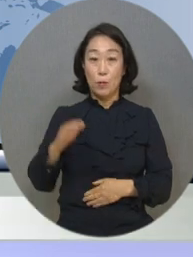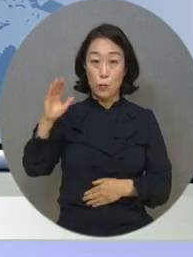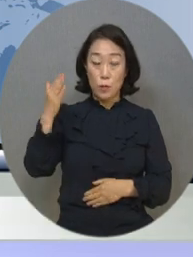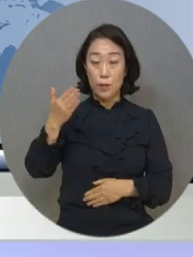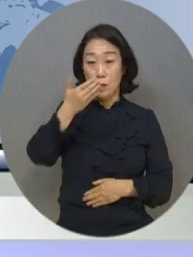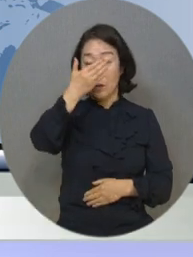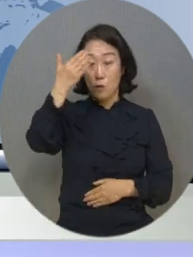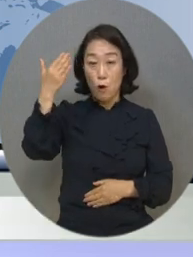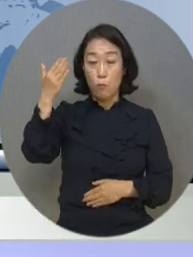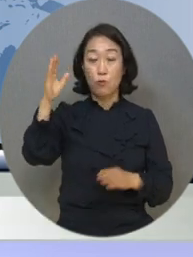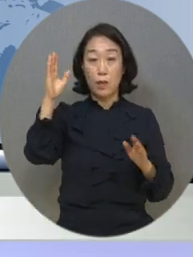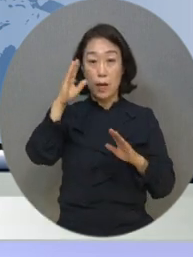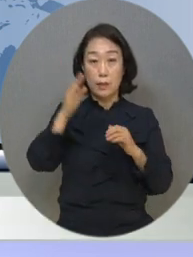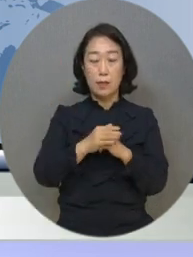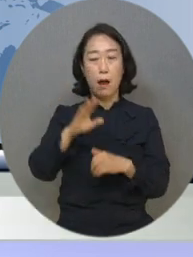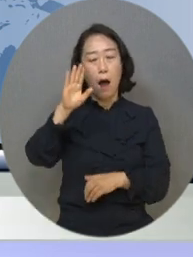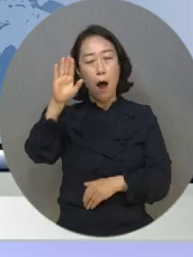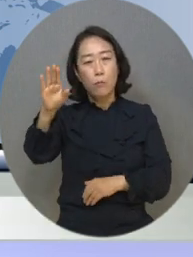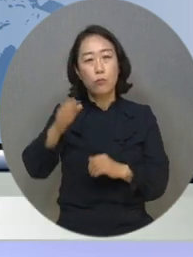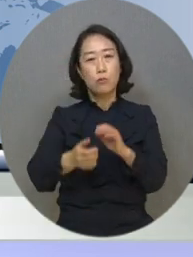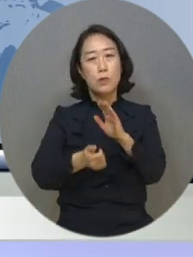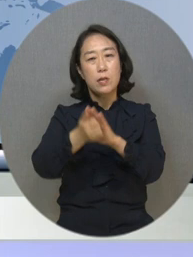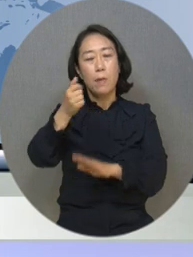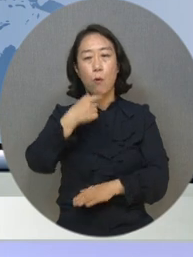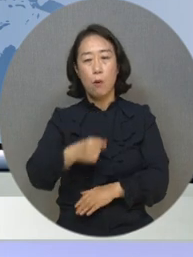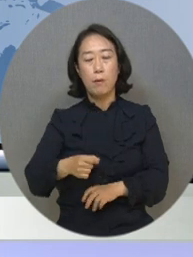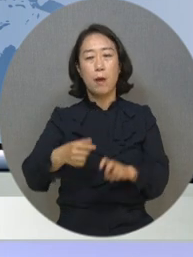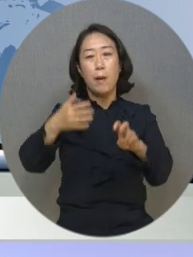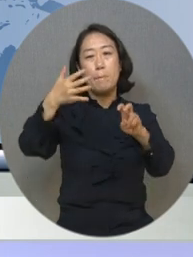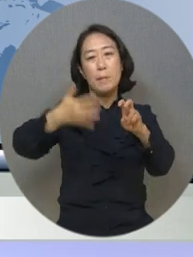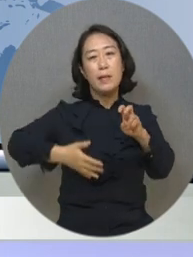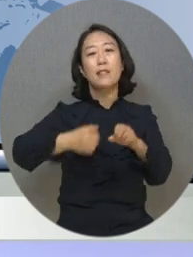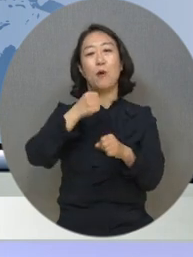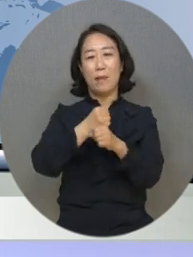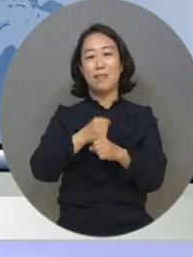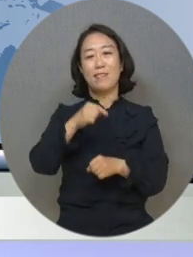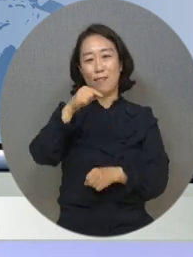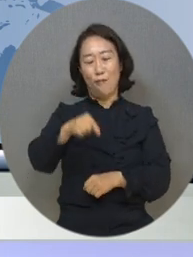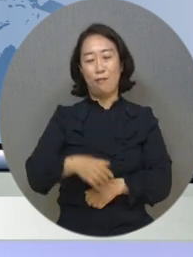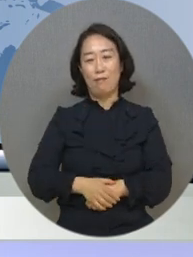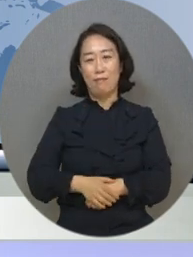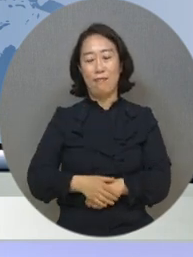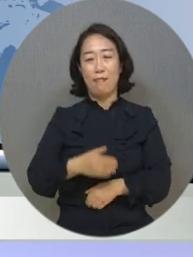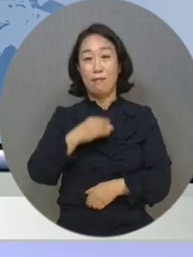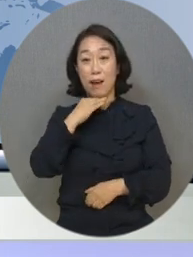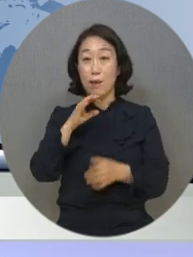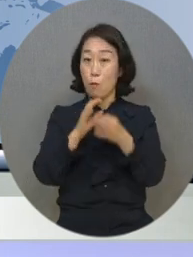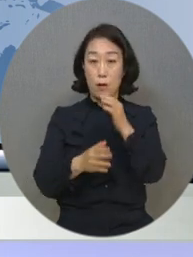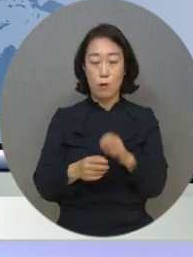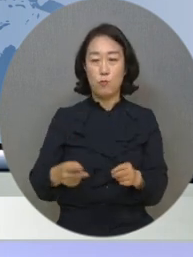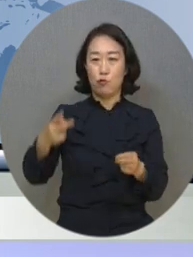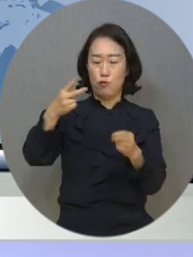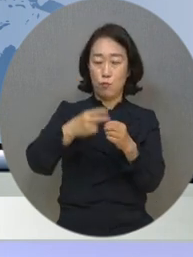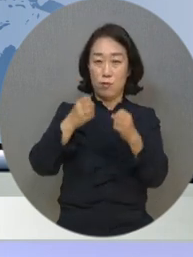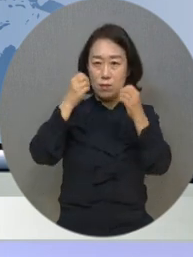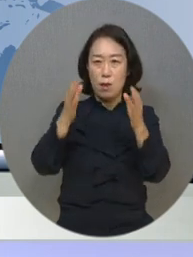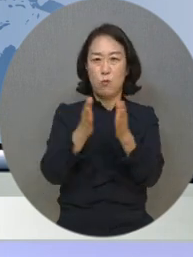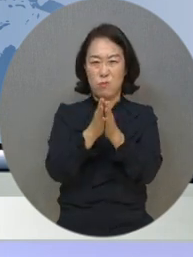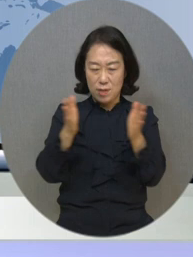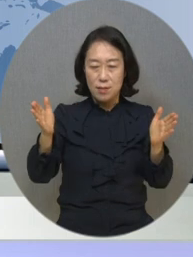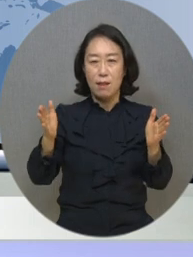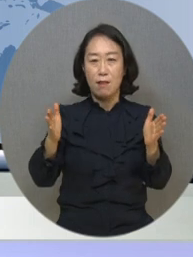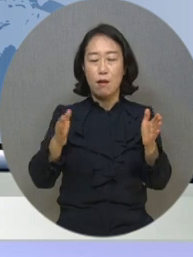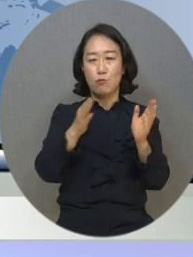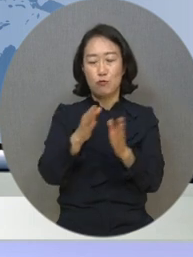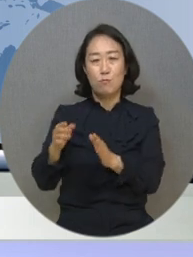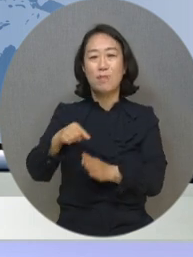요즘 청소년들의 인기 장래희망 중 하나가 크리에이터인데요 나이를 막론하고 제2의 인생 제2의 직업을